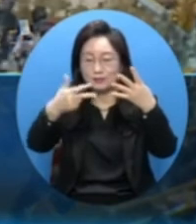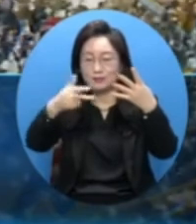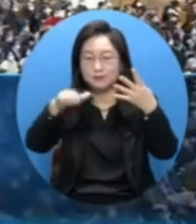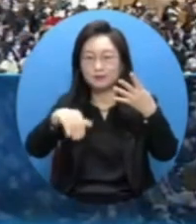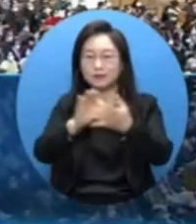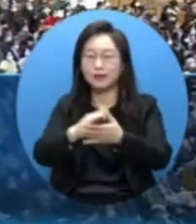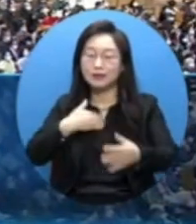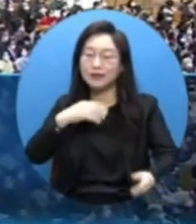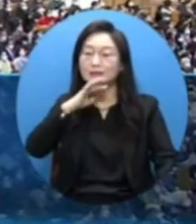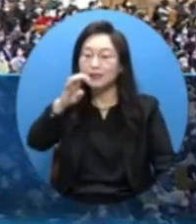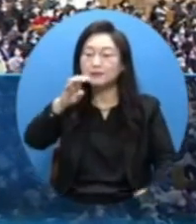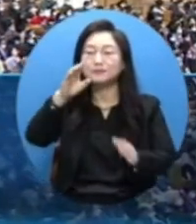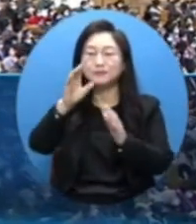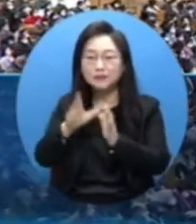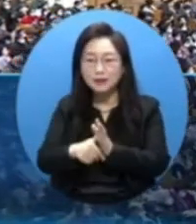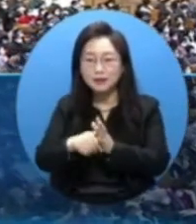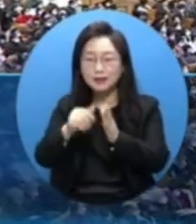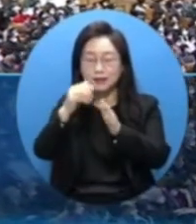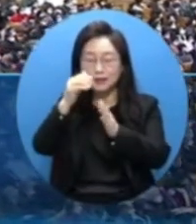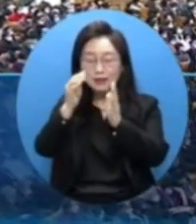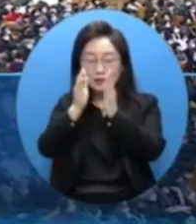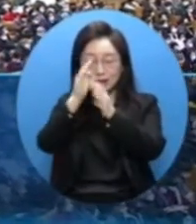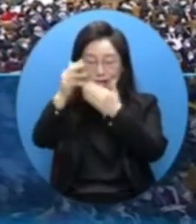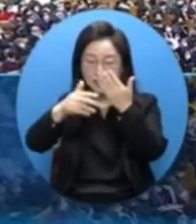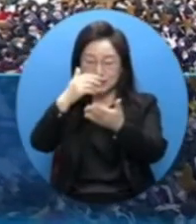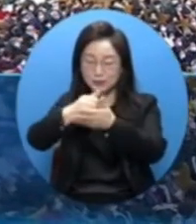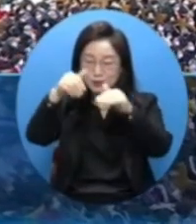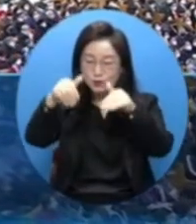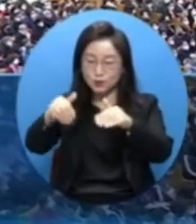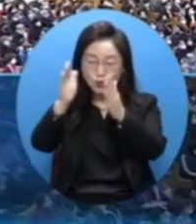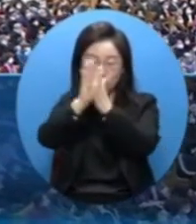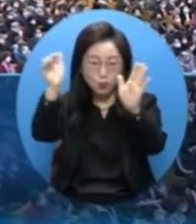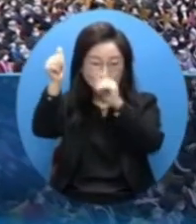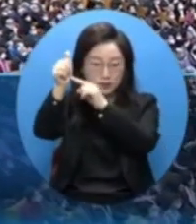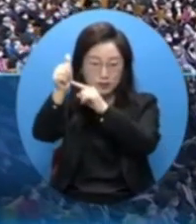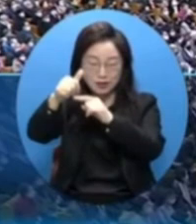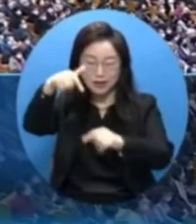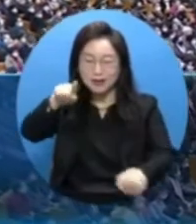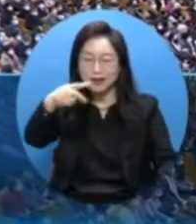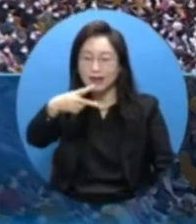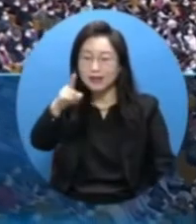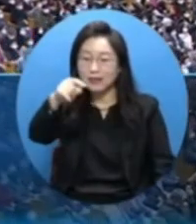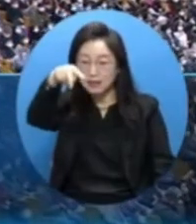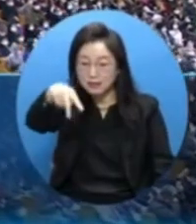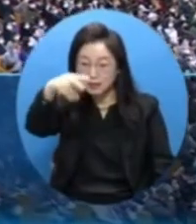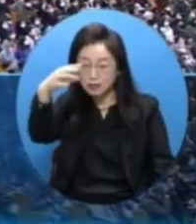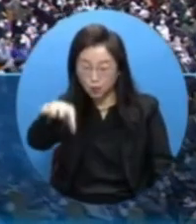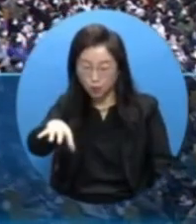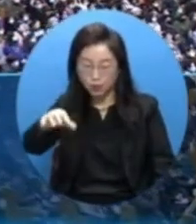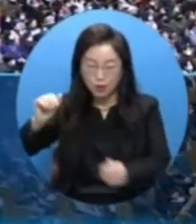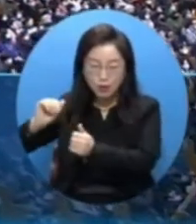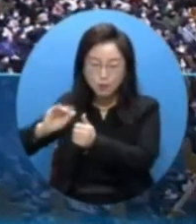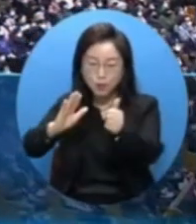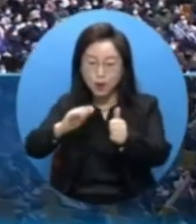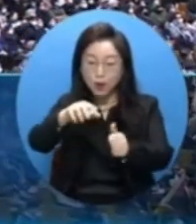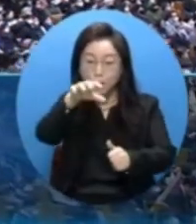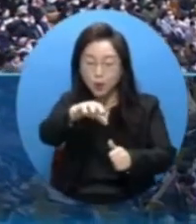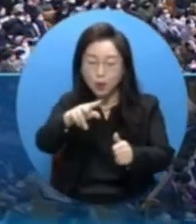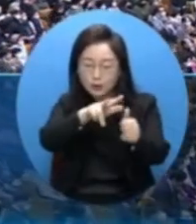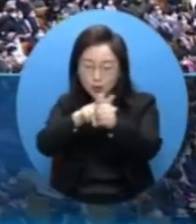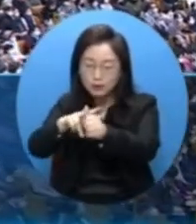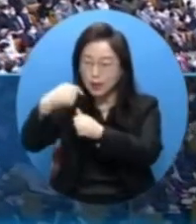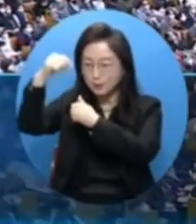내 나이 40세에 야외 종 모세가 가든스파니아에서 나를 보내어이 땅을 정탐하게 하였으므로 내가